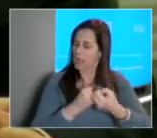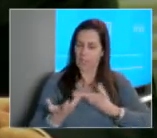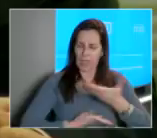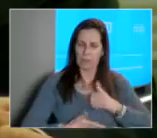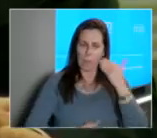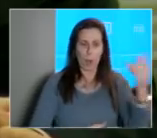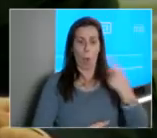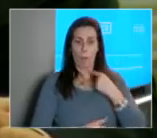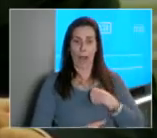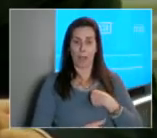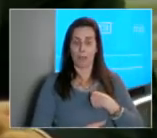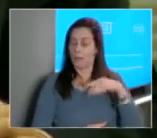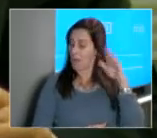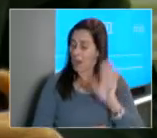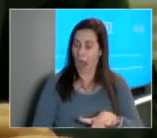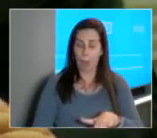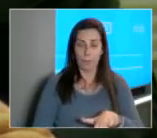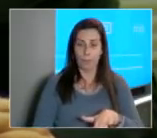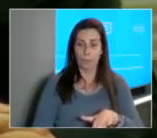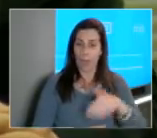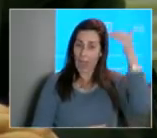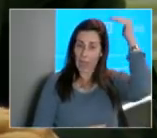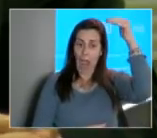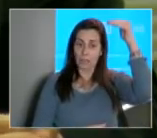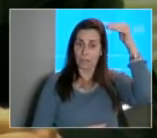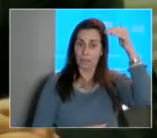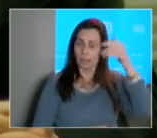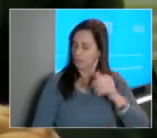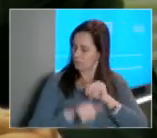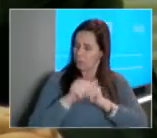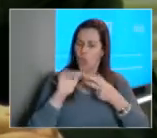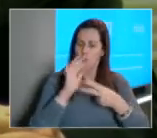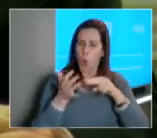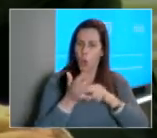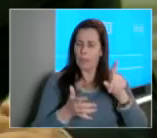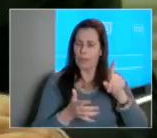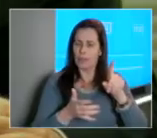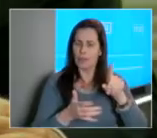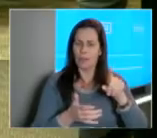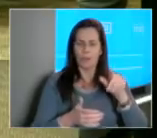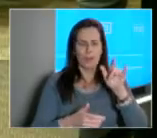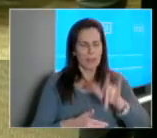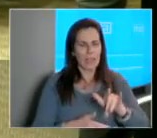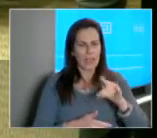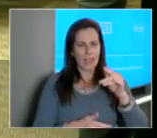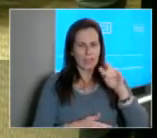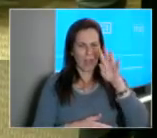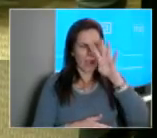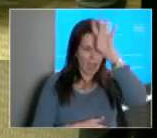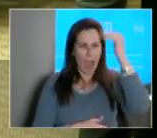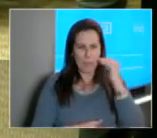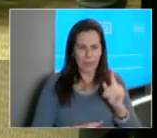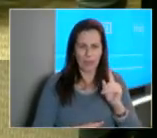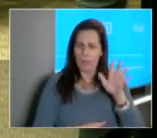היחסים עם ארצות הברית, אם זה ההתייצבות של גנץ ואחרים למען תוכנית הגרעין האמריקנית, התוכנית הגרעין האיראנית,